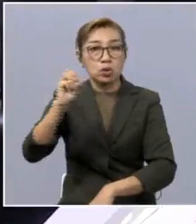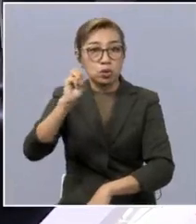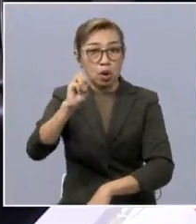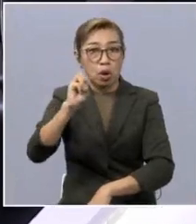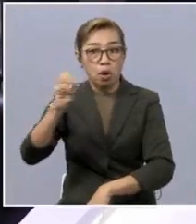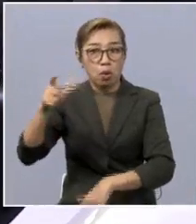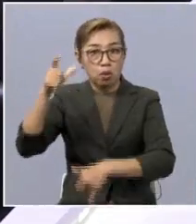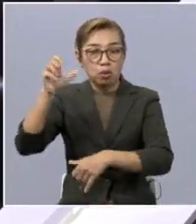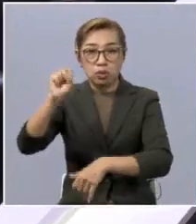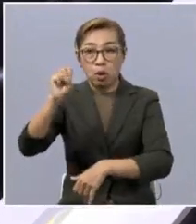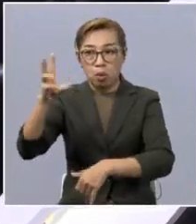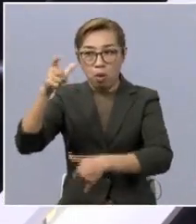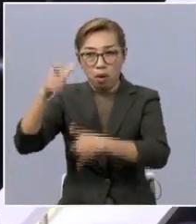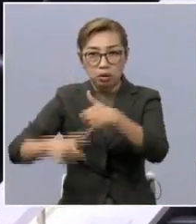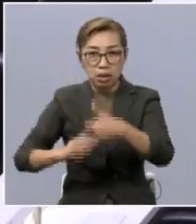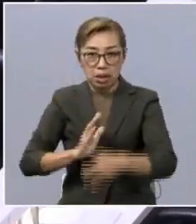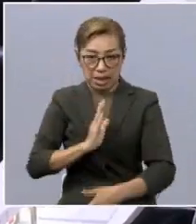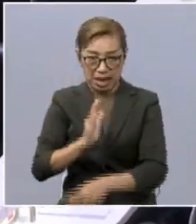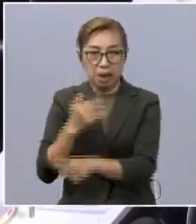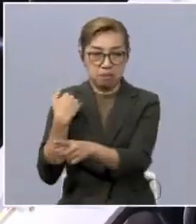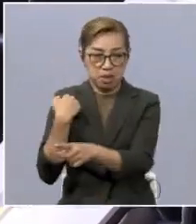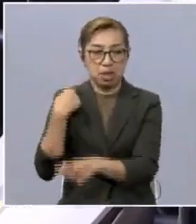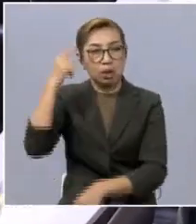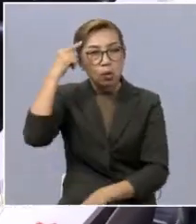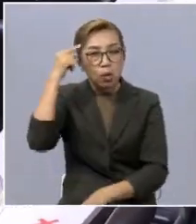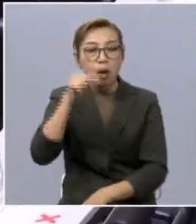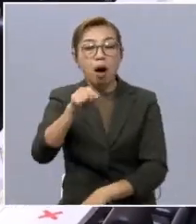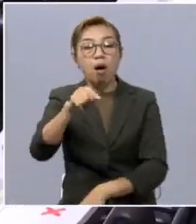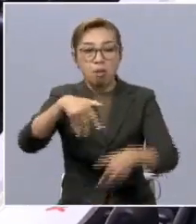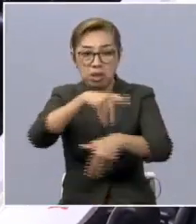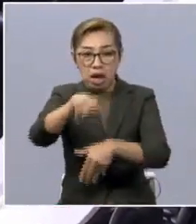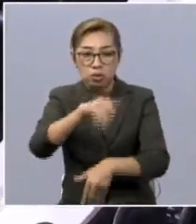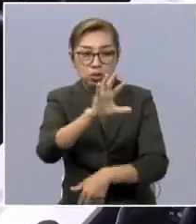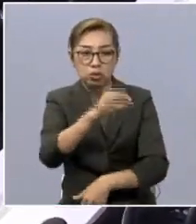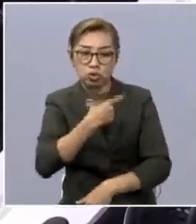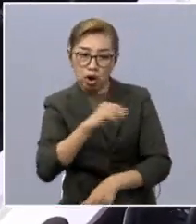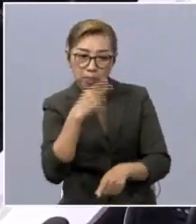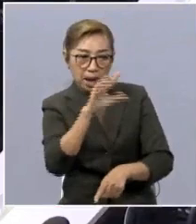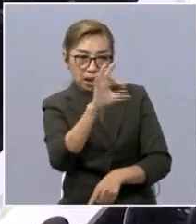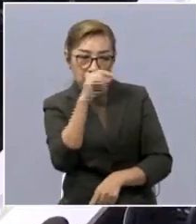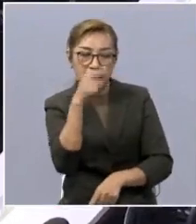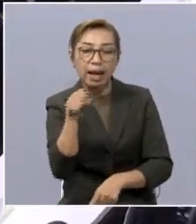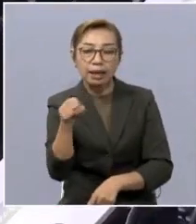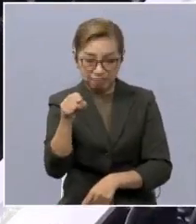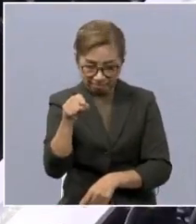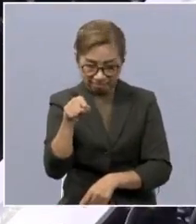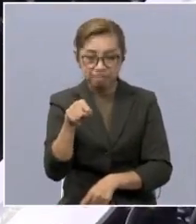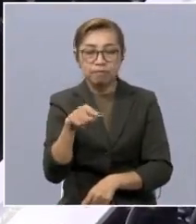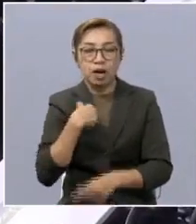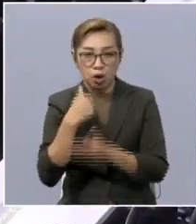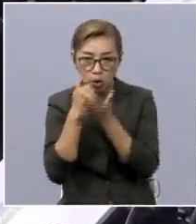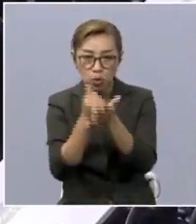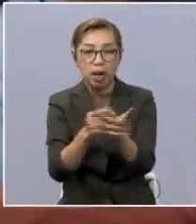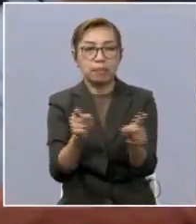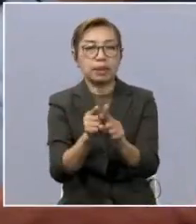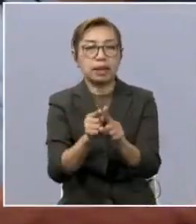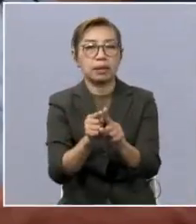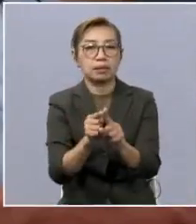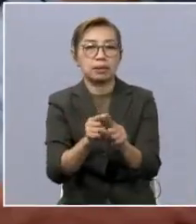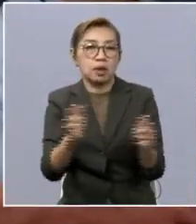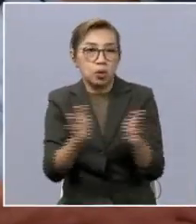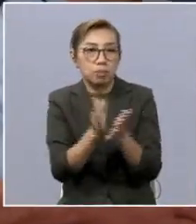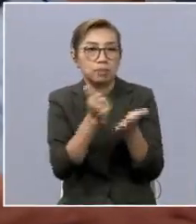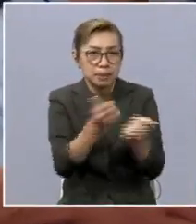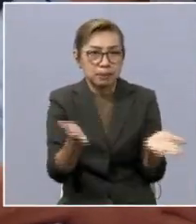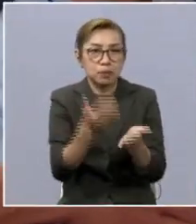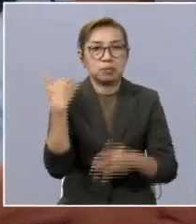าลสว.เนี่ยเกินครึ่งเชื่อว่าไม่ทอดทิ้งประชาชนเพราะว่าได้ตอบแทนผู้สรรหามาเป็นสว.แล้วครั้งหนึ่งครั้งที่สองเนี่ย